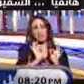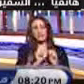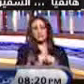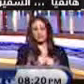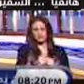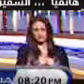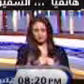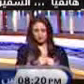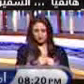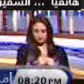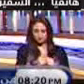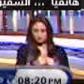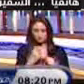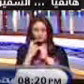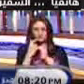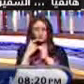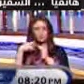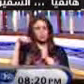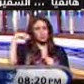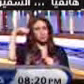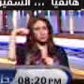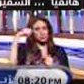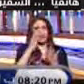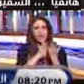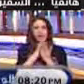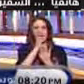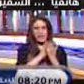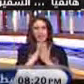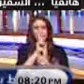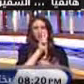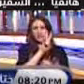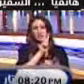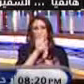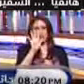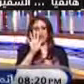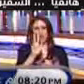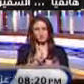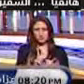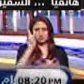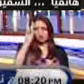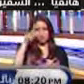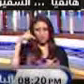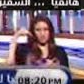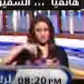القطاع القنصلي في وزارة الخارجية 257